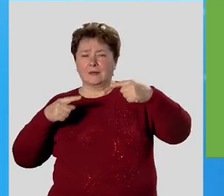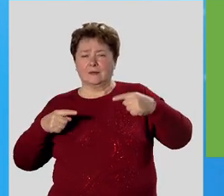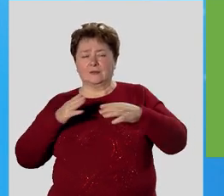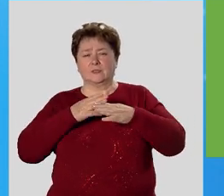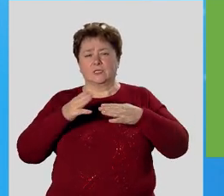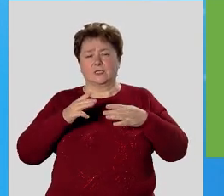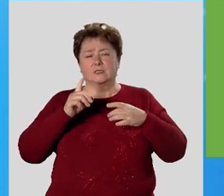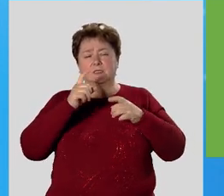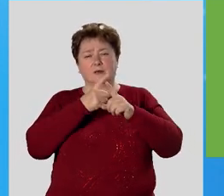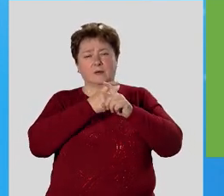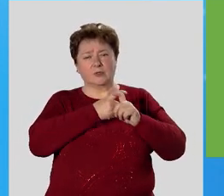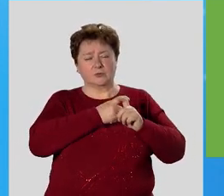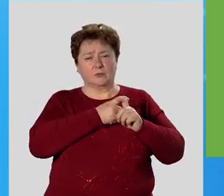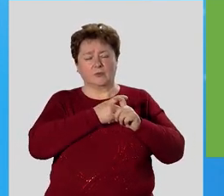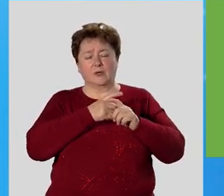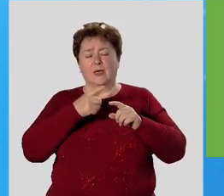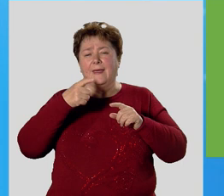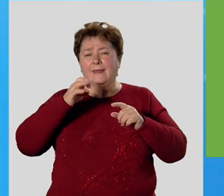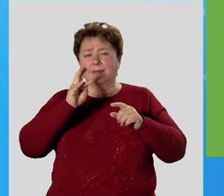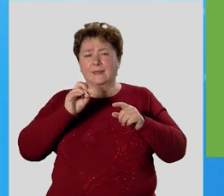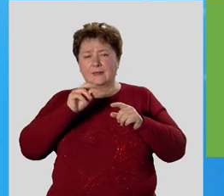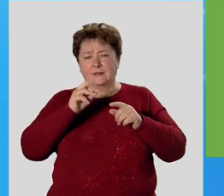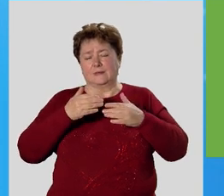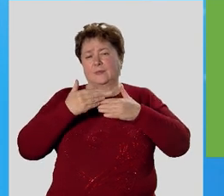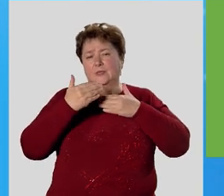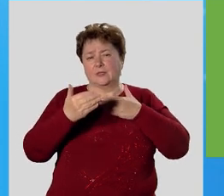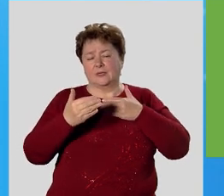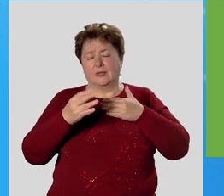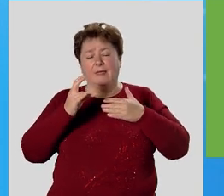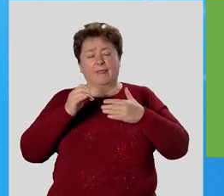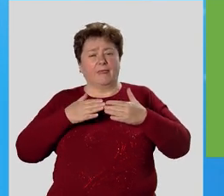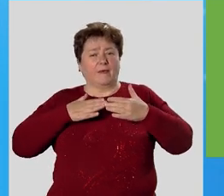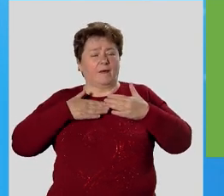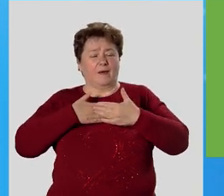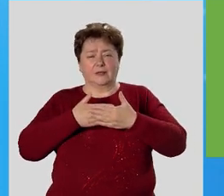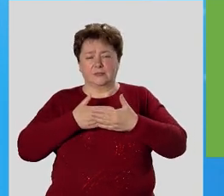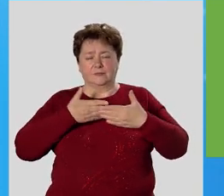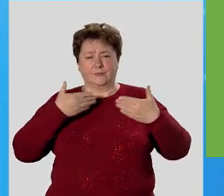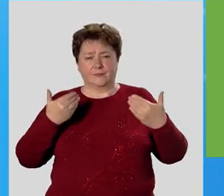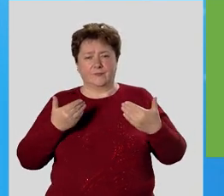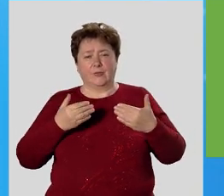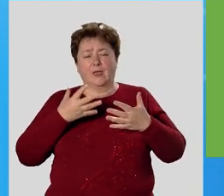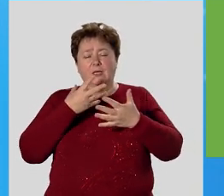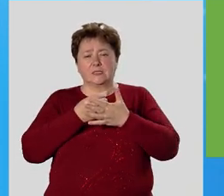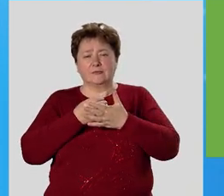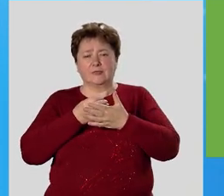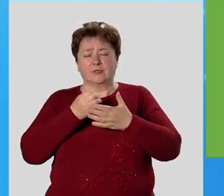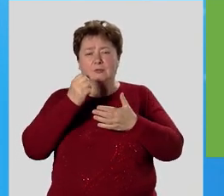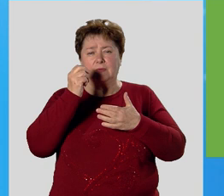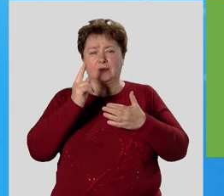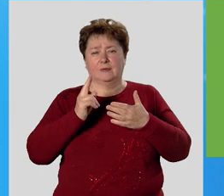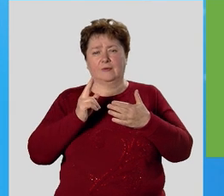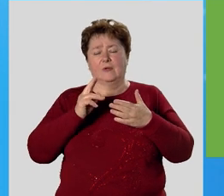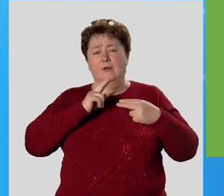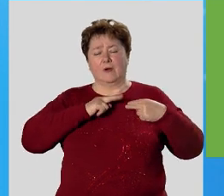Спирализованные участки хромосом в генетическом отношении не активны. Свою